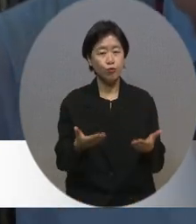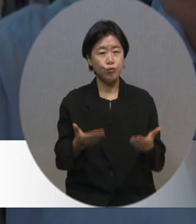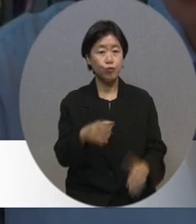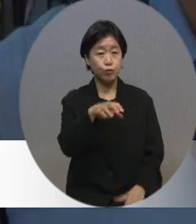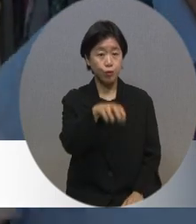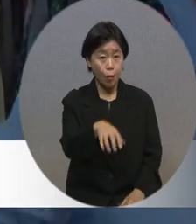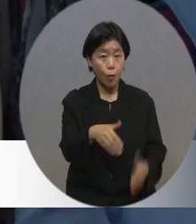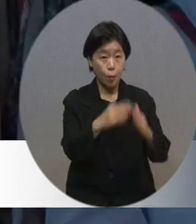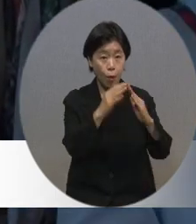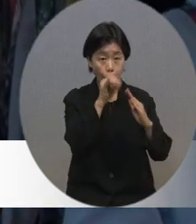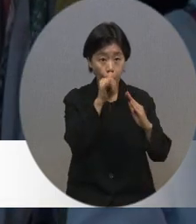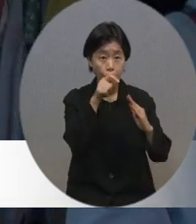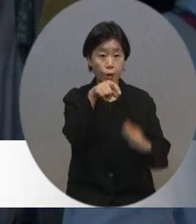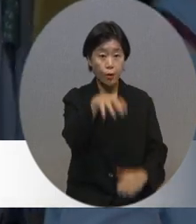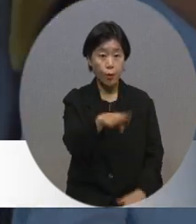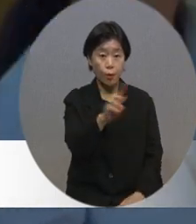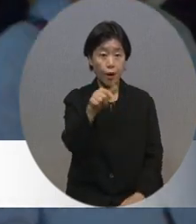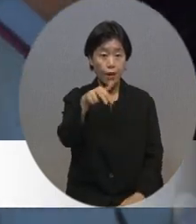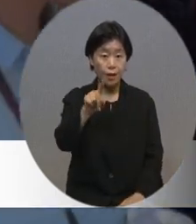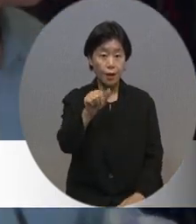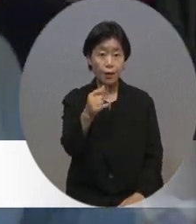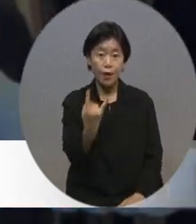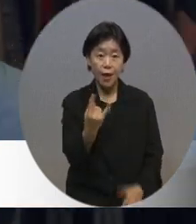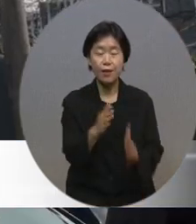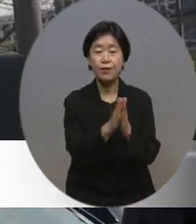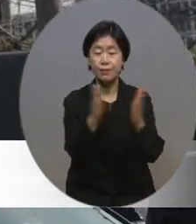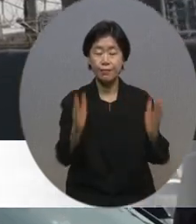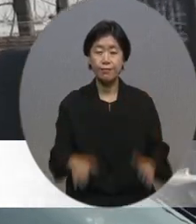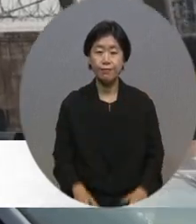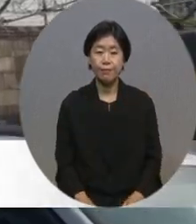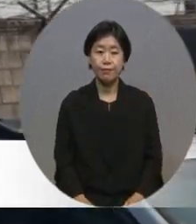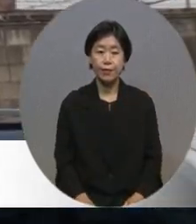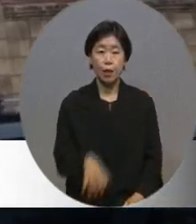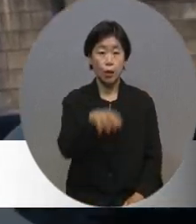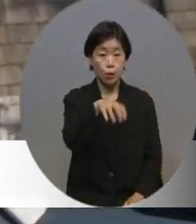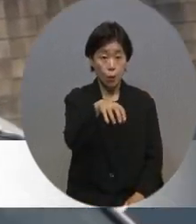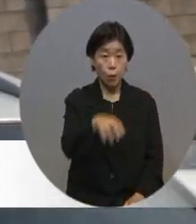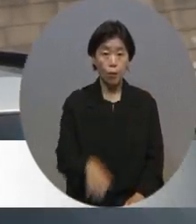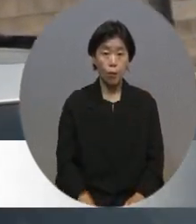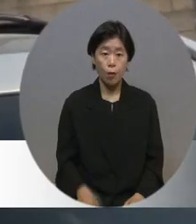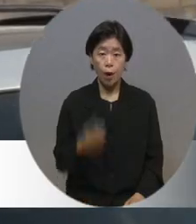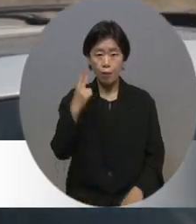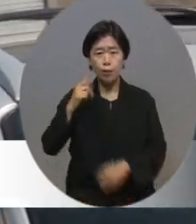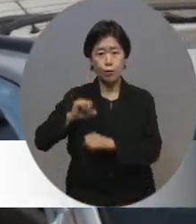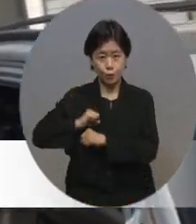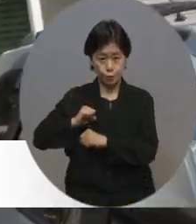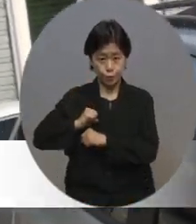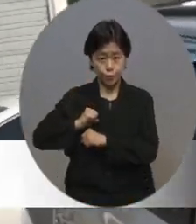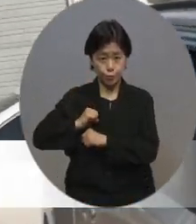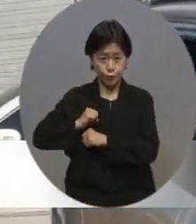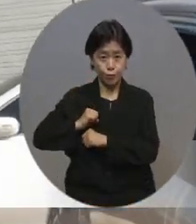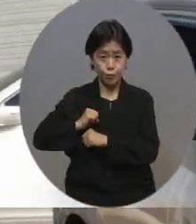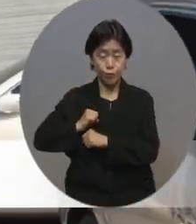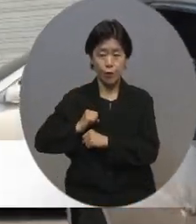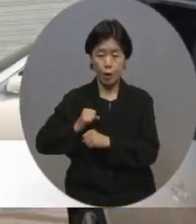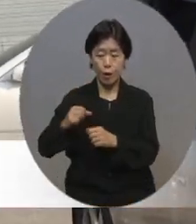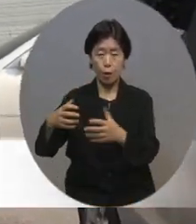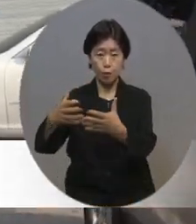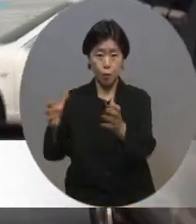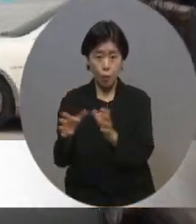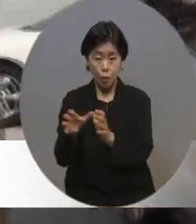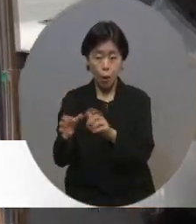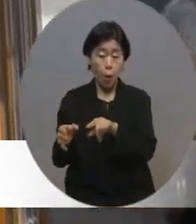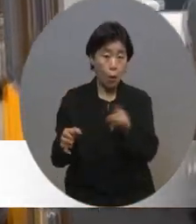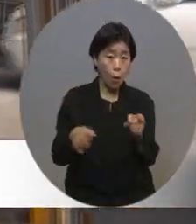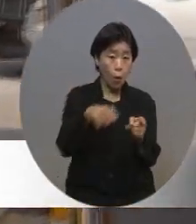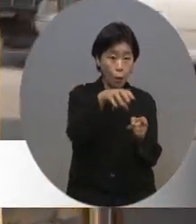든다 주체로 작은 바자회가 열렸습니다. 뺏벌마을은 미군 제8군 캠프 스탠리 옆 작은